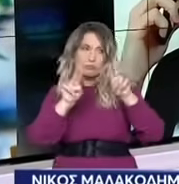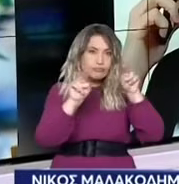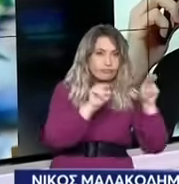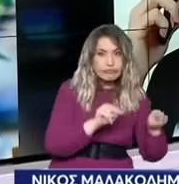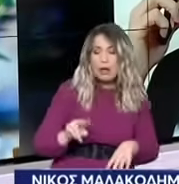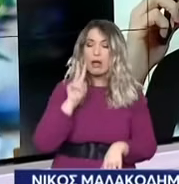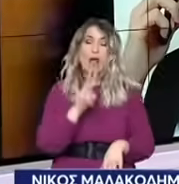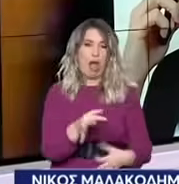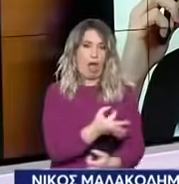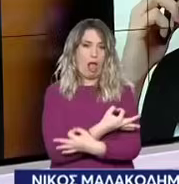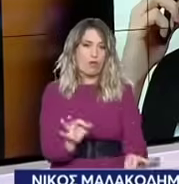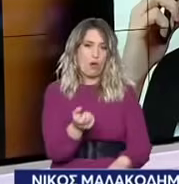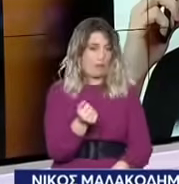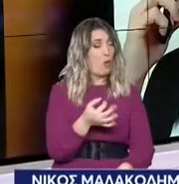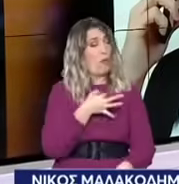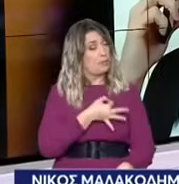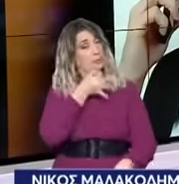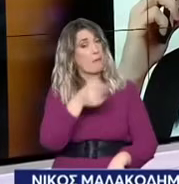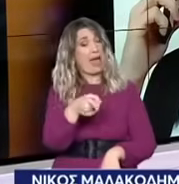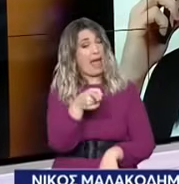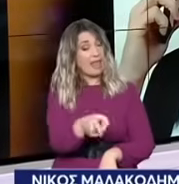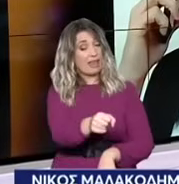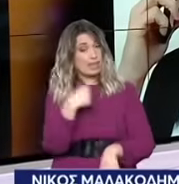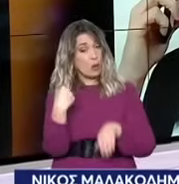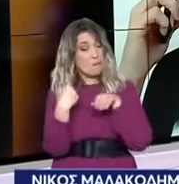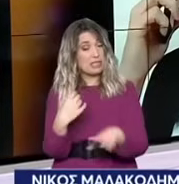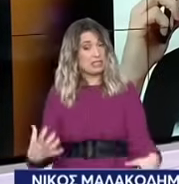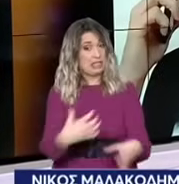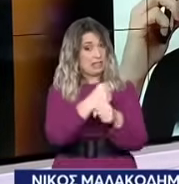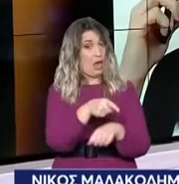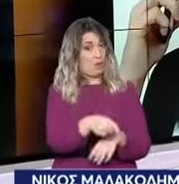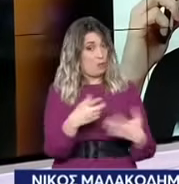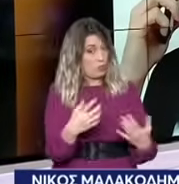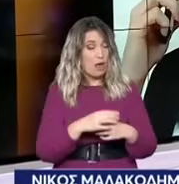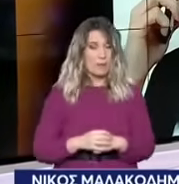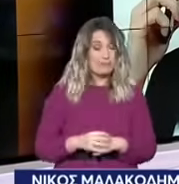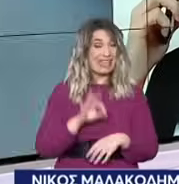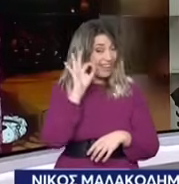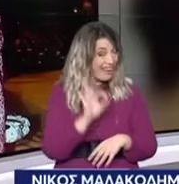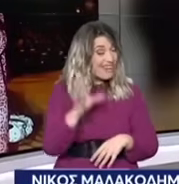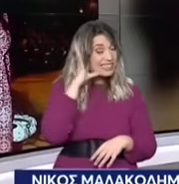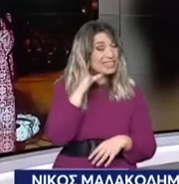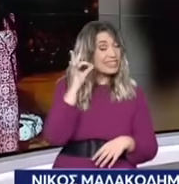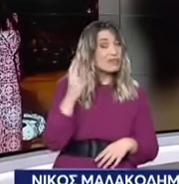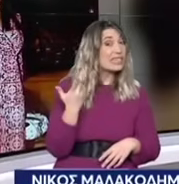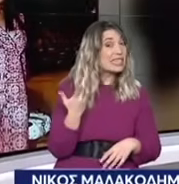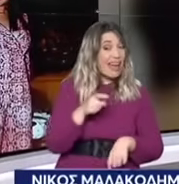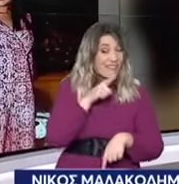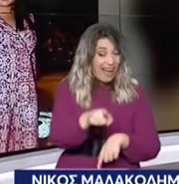χρηματικό ποσό, όπως είχαμε δηλώσει εμείς. Ο άνθρωπος αυτός βρέθηκε να περνάει τα σύνορα την ίδια ημέρα στην Κακαβιά, στην